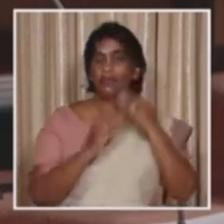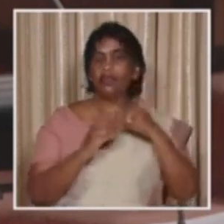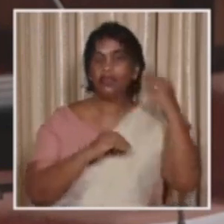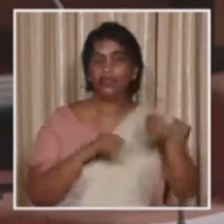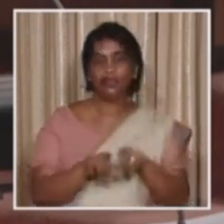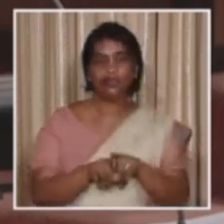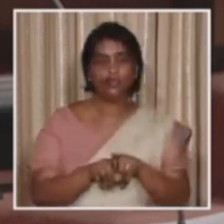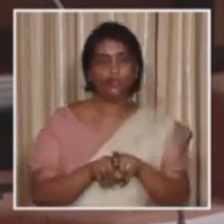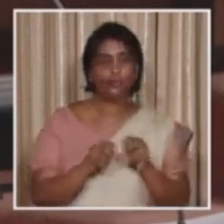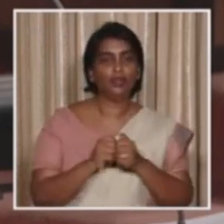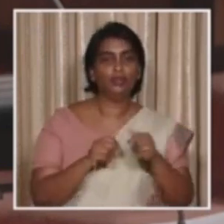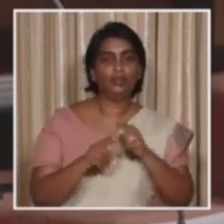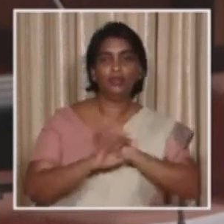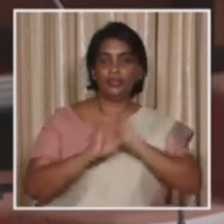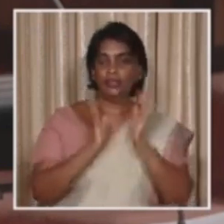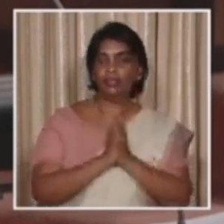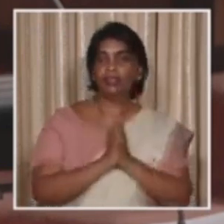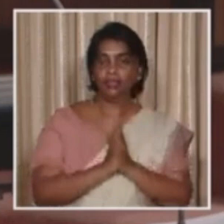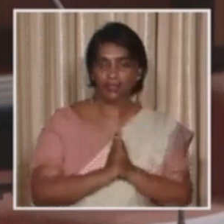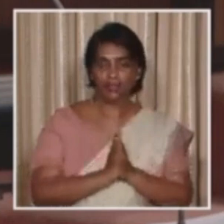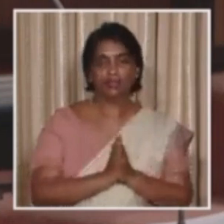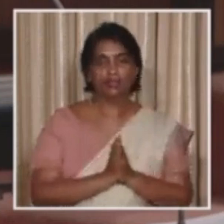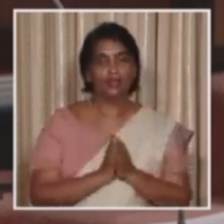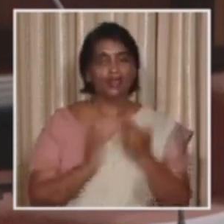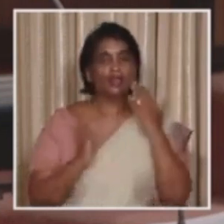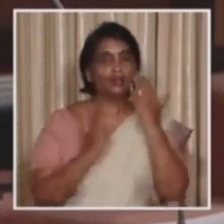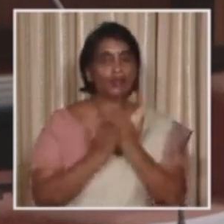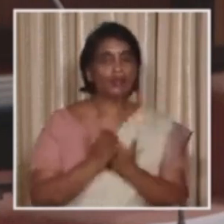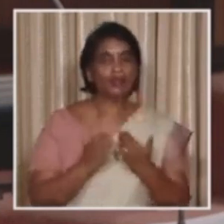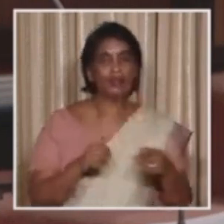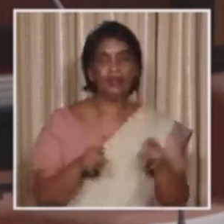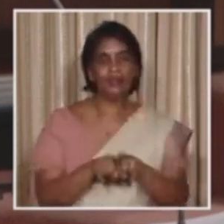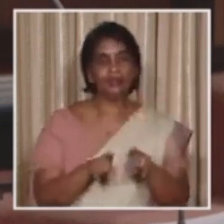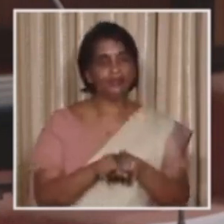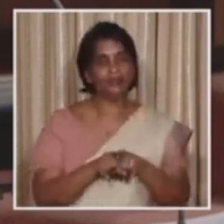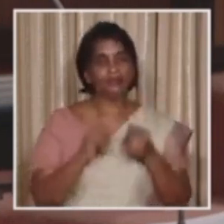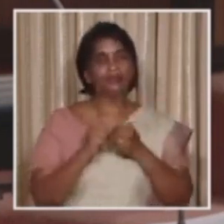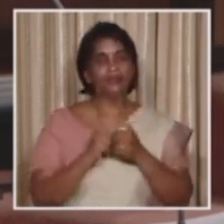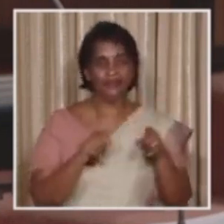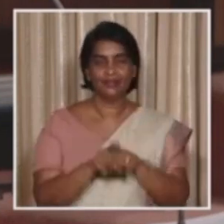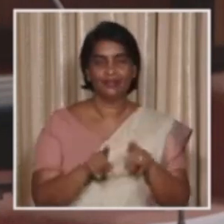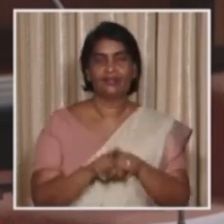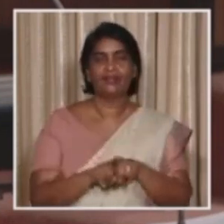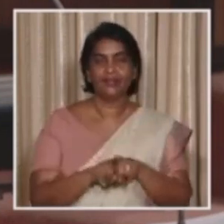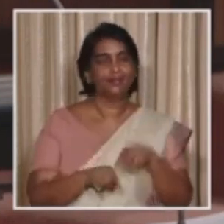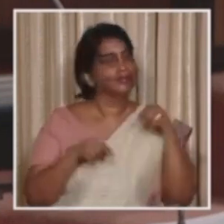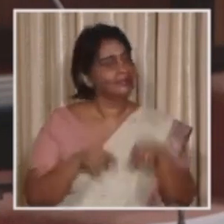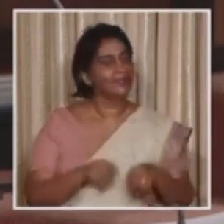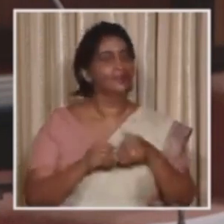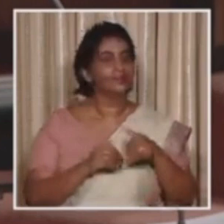மாவட்டத்திலும் ஒரு சில அதிகாரிகளும் இதிலே சம்பந்தப்பட்டிருக்கிறார்கள். இன்றைக்கும் அந்த ஊழல்